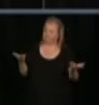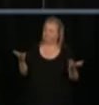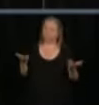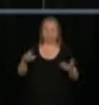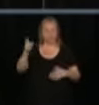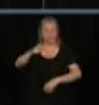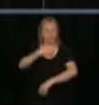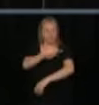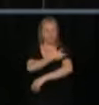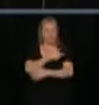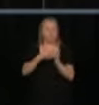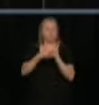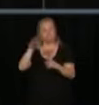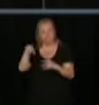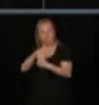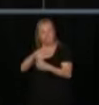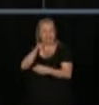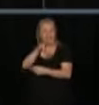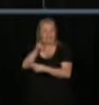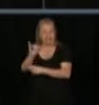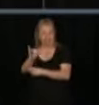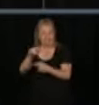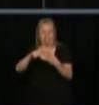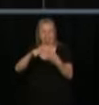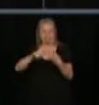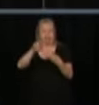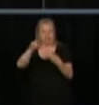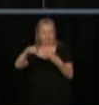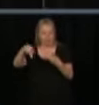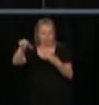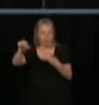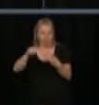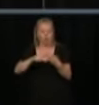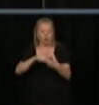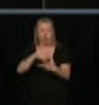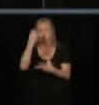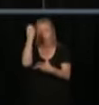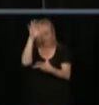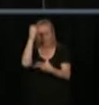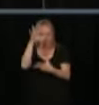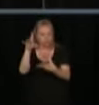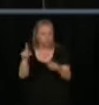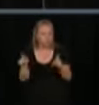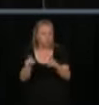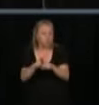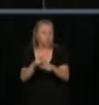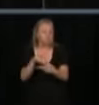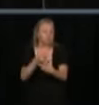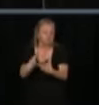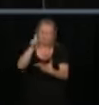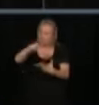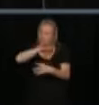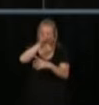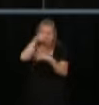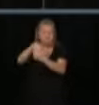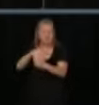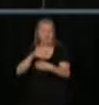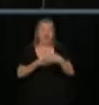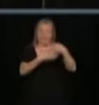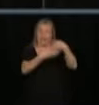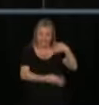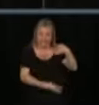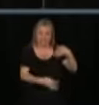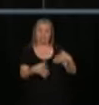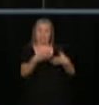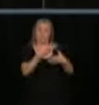On veut aller... Ambulanciers aussi. Alors, on vous donnera la liste, c'est sûr, parce que, comme l'a dit le premier ministre, on va être en